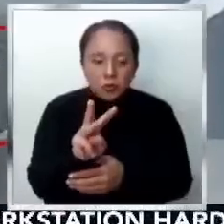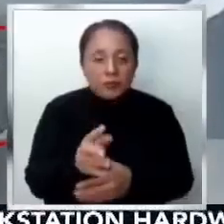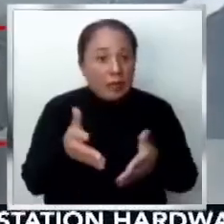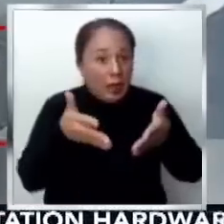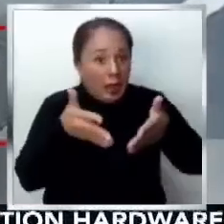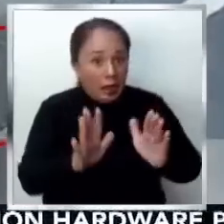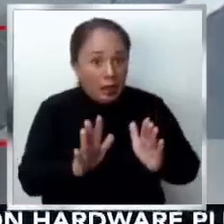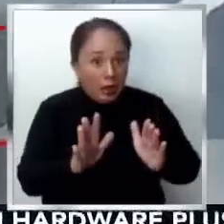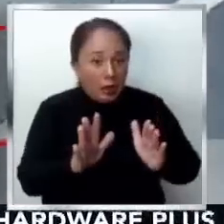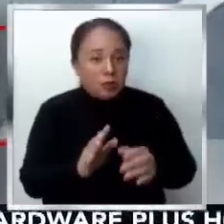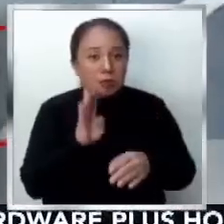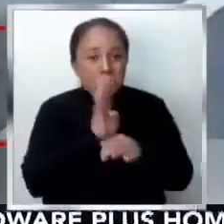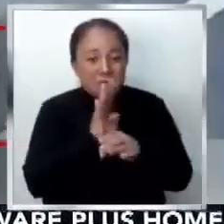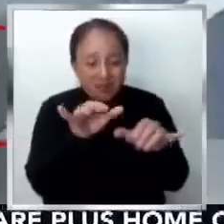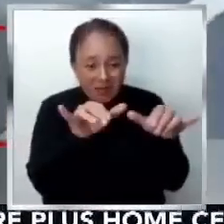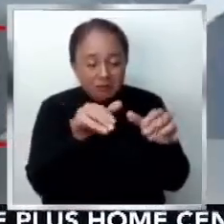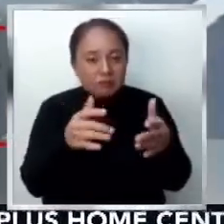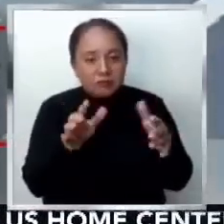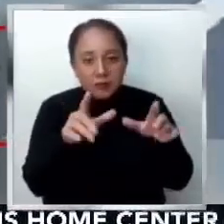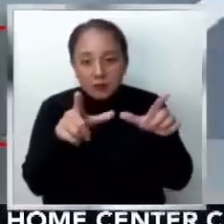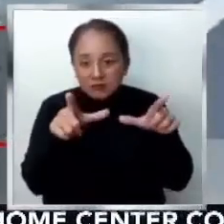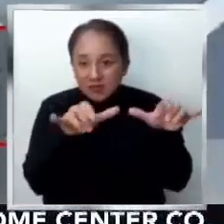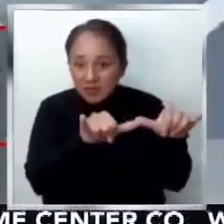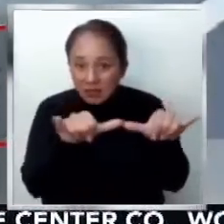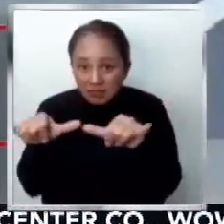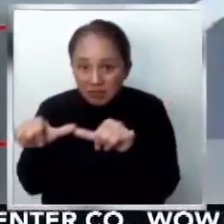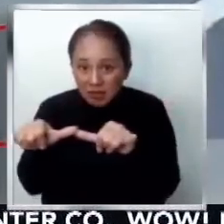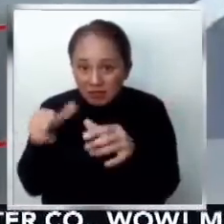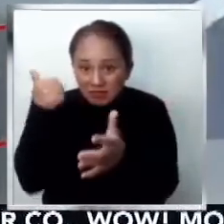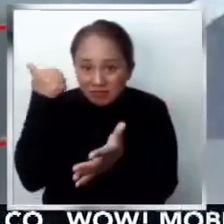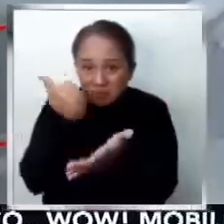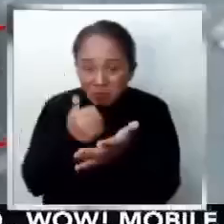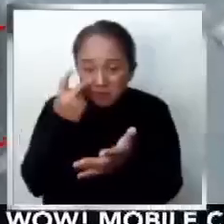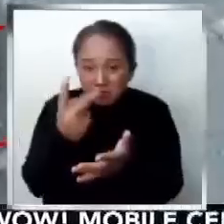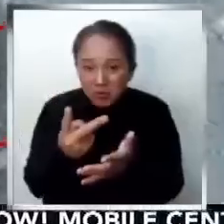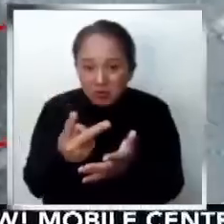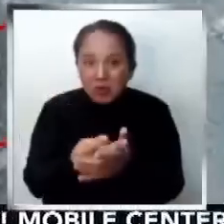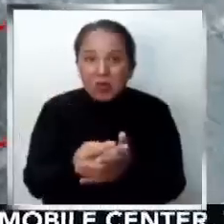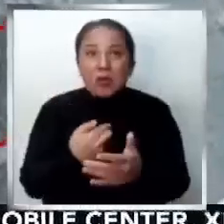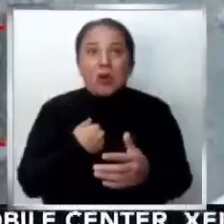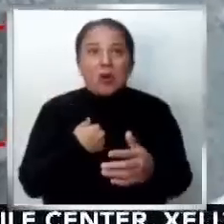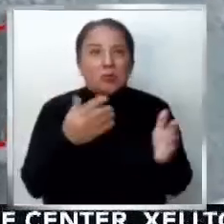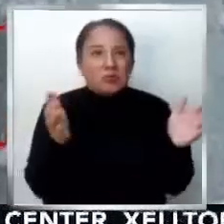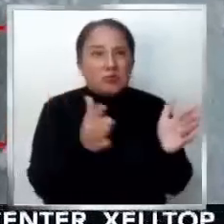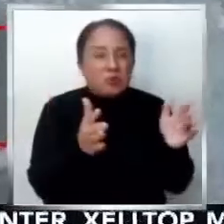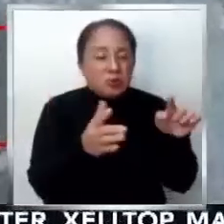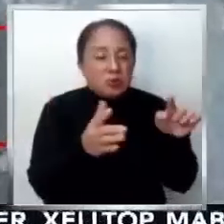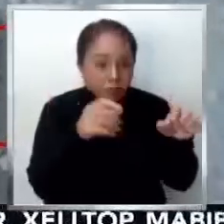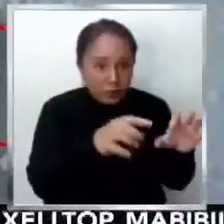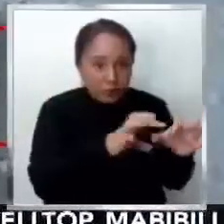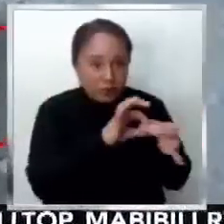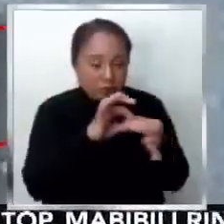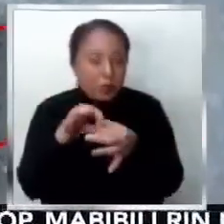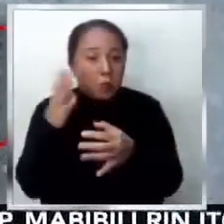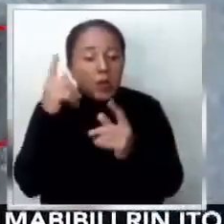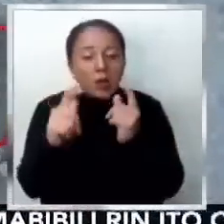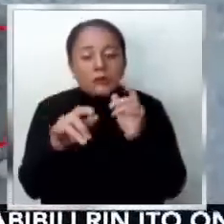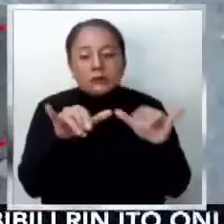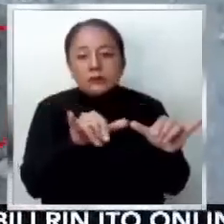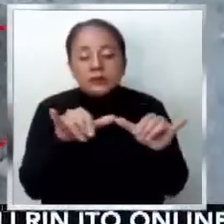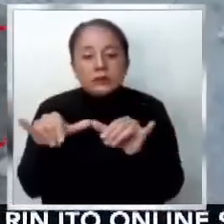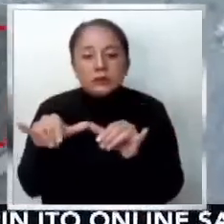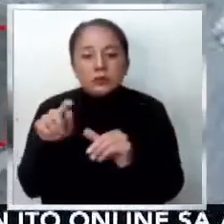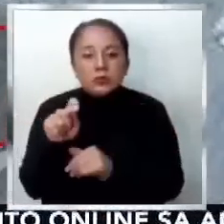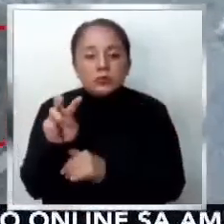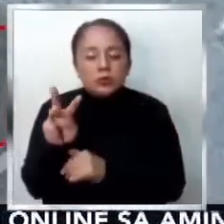industrial standards kung yung forklift ba ay pwedeng gawing pang-tow. Especially yung standards nung ginamit na tow bar doon. At pati